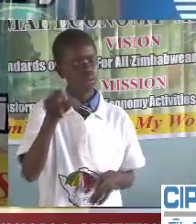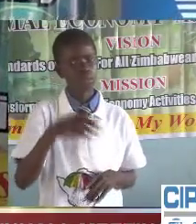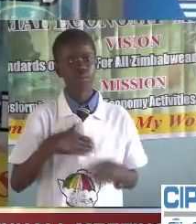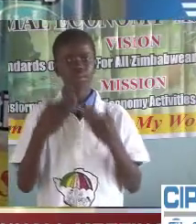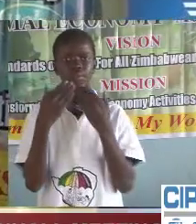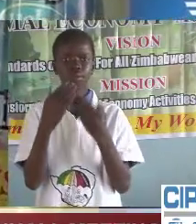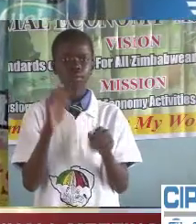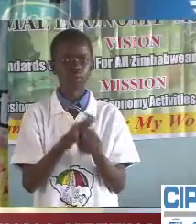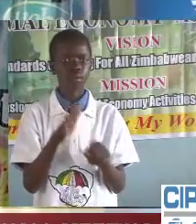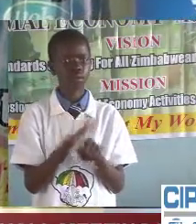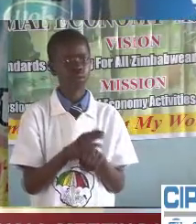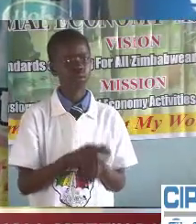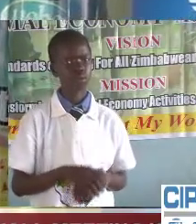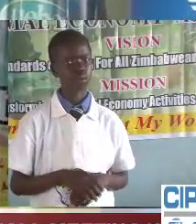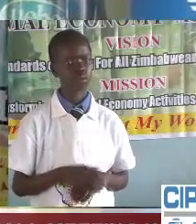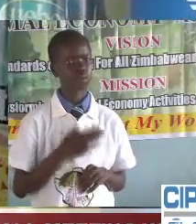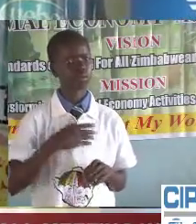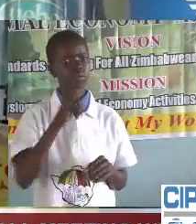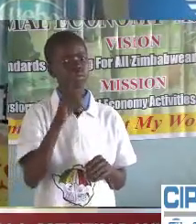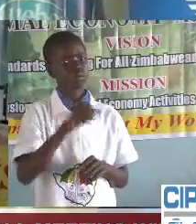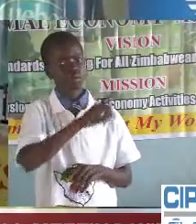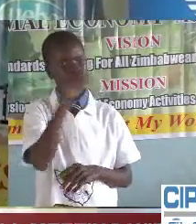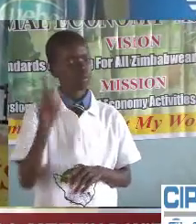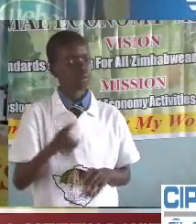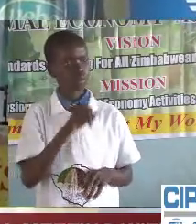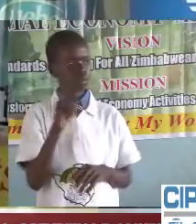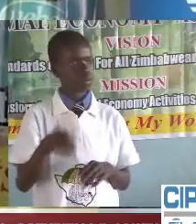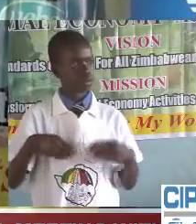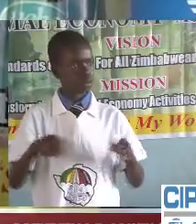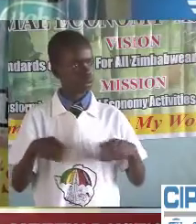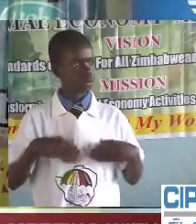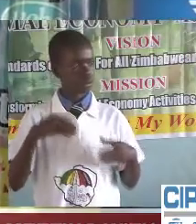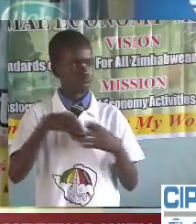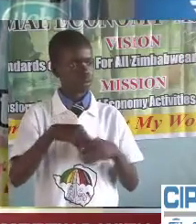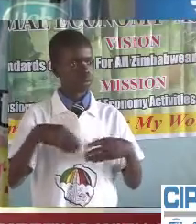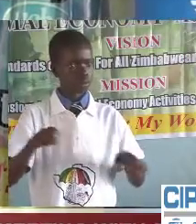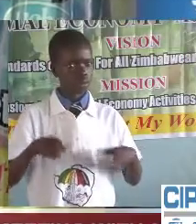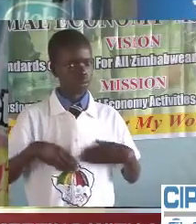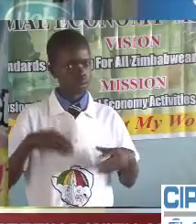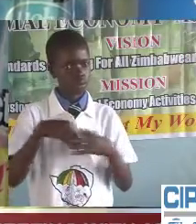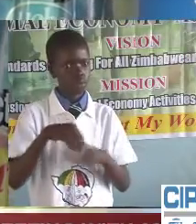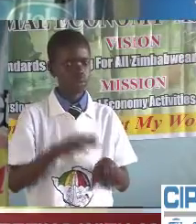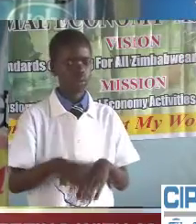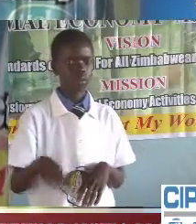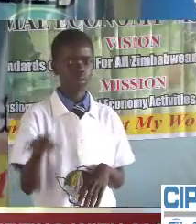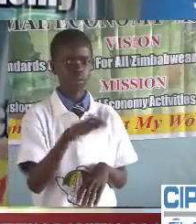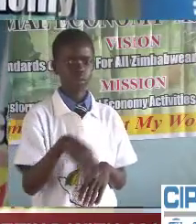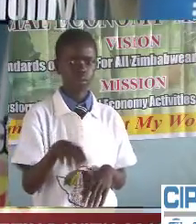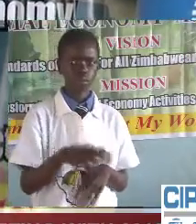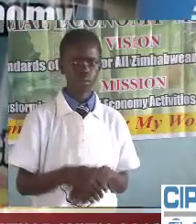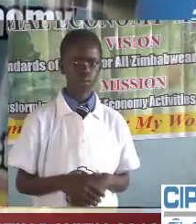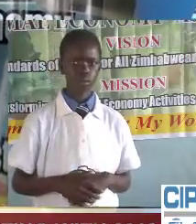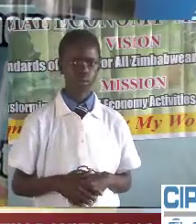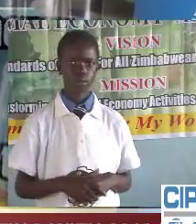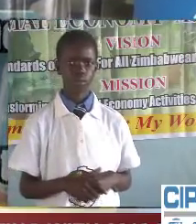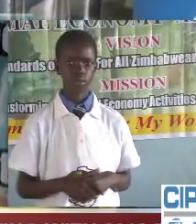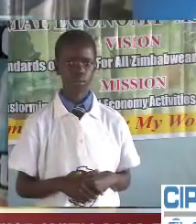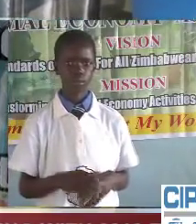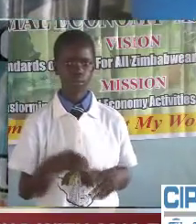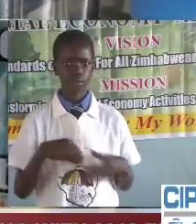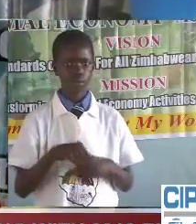Uyezve kana mine mibvunzo yenyu munokwanisa kungobva matumira ipapo mokomenta kuitira kuti vanhu vatinawo pano nhasi